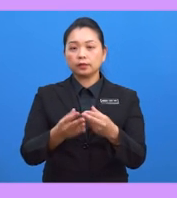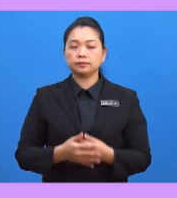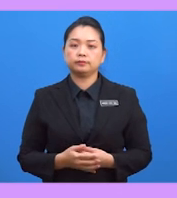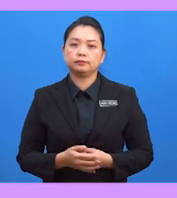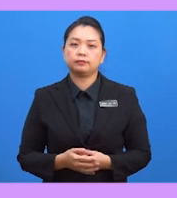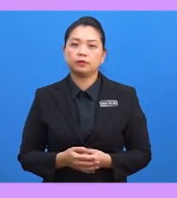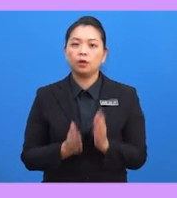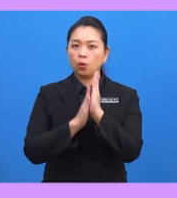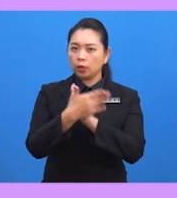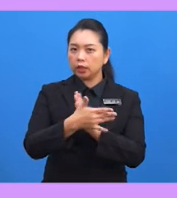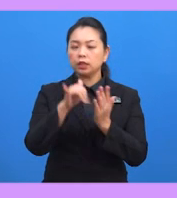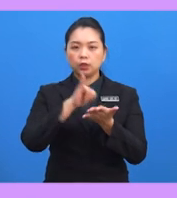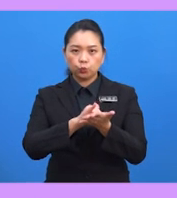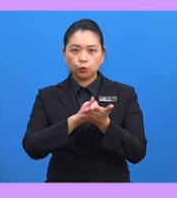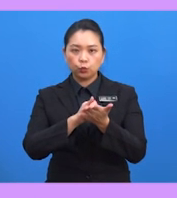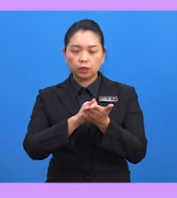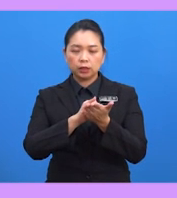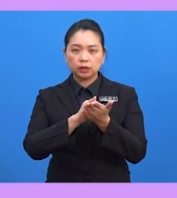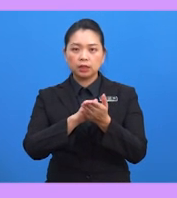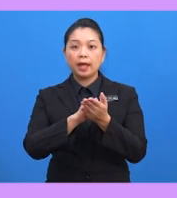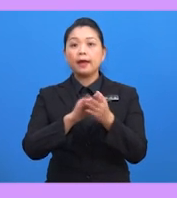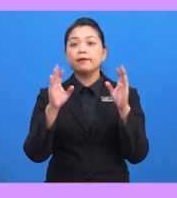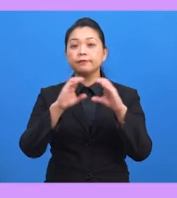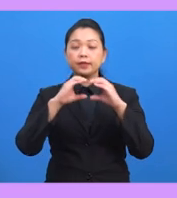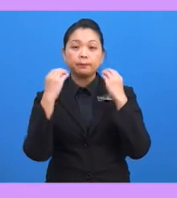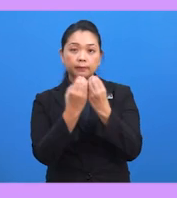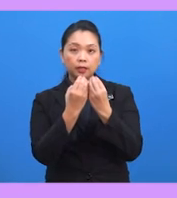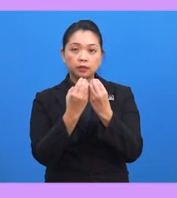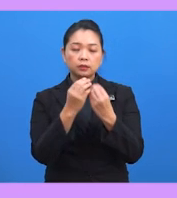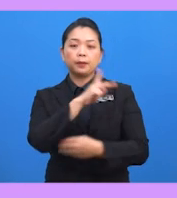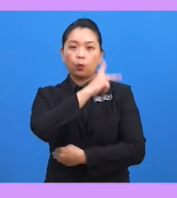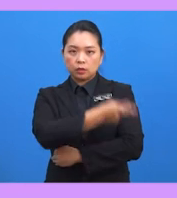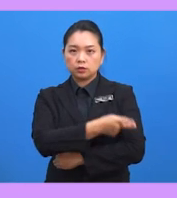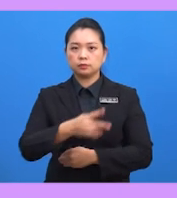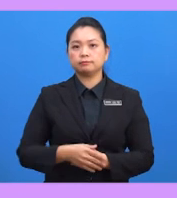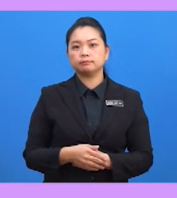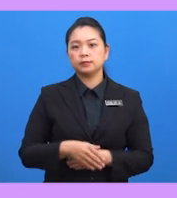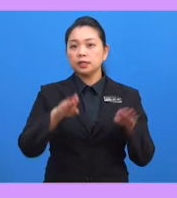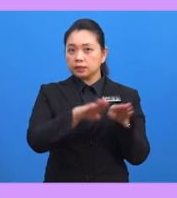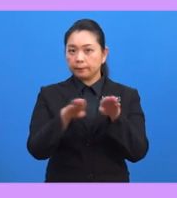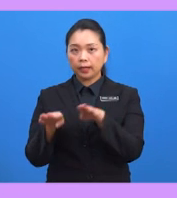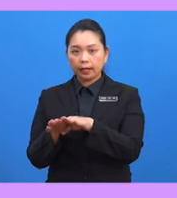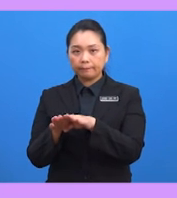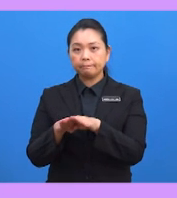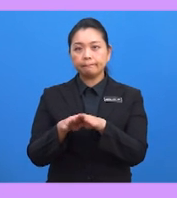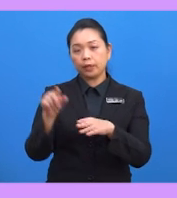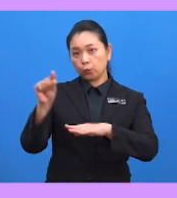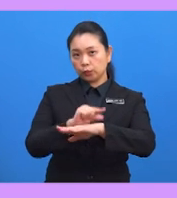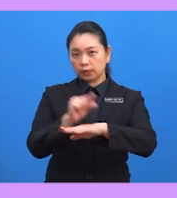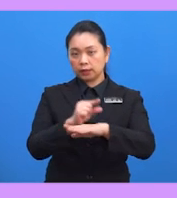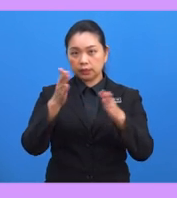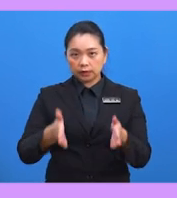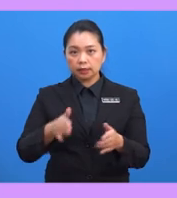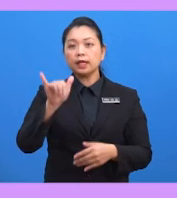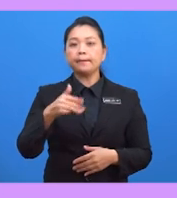itu, firma berkuasa dalam menentukan harga barang tersebut. Sebagai pengguna yang bijak, apa yang boleh anda